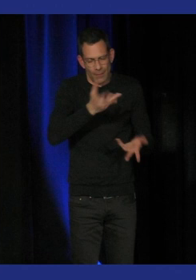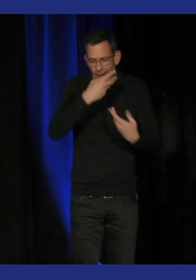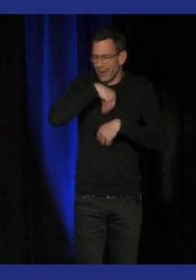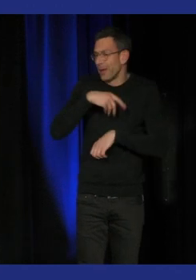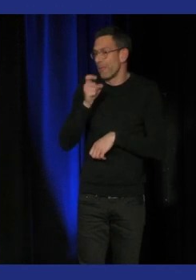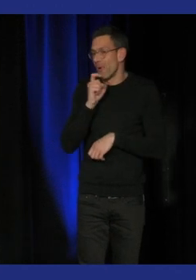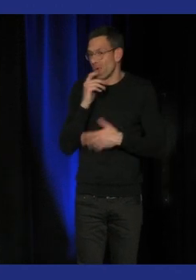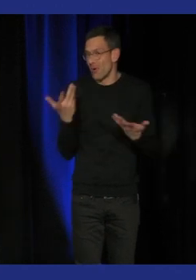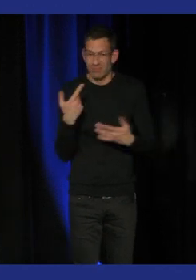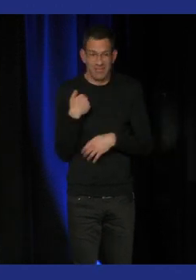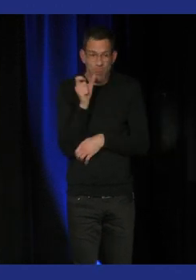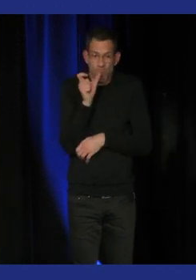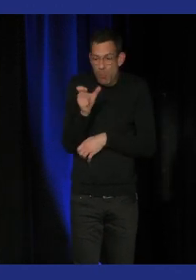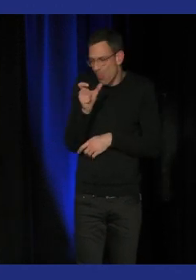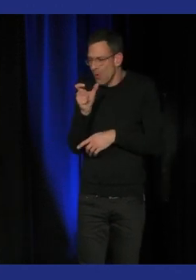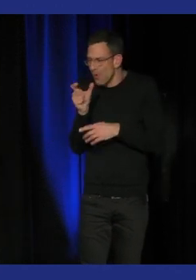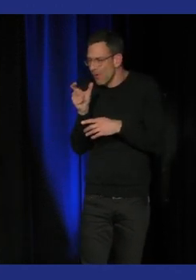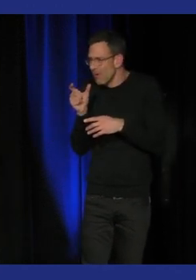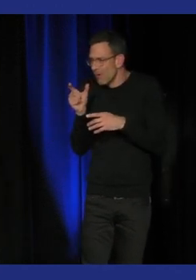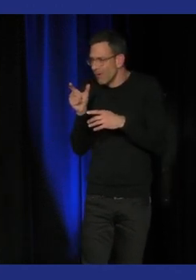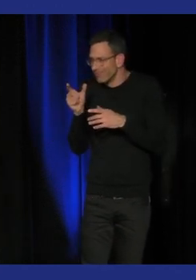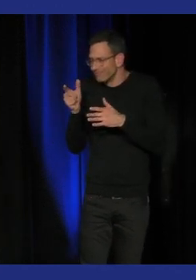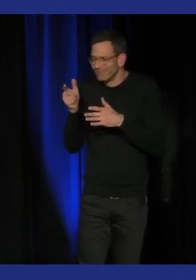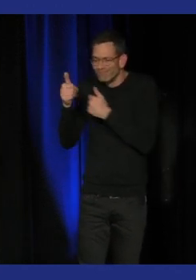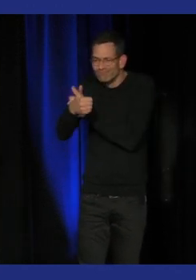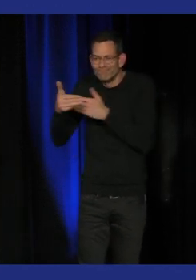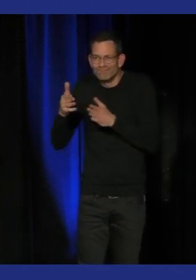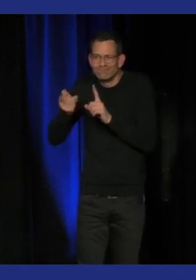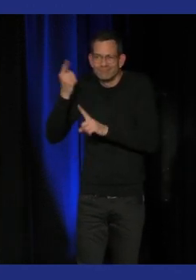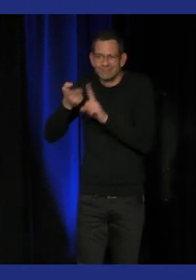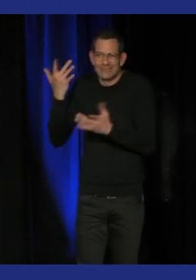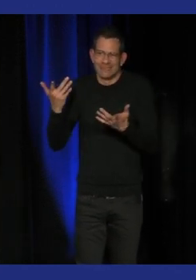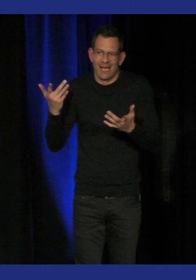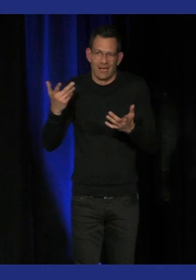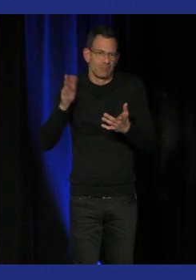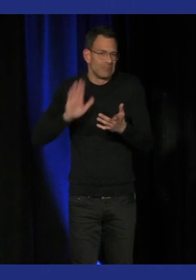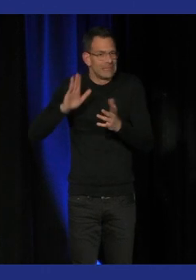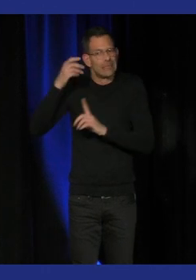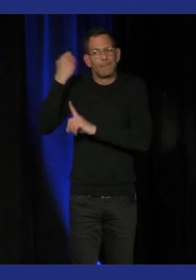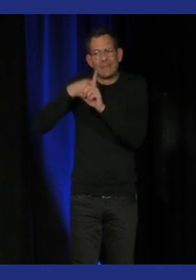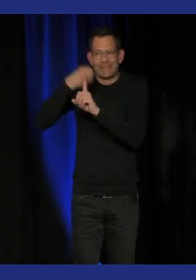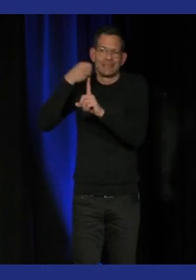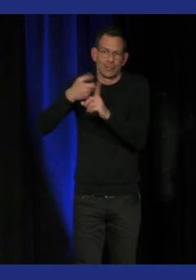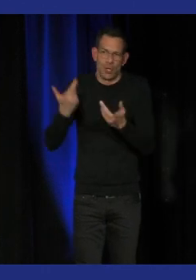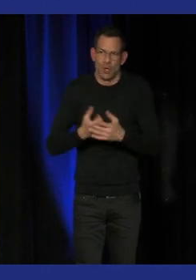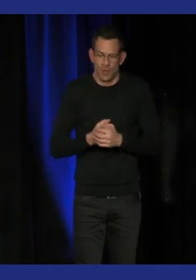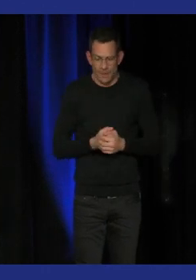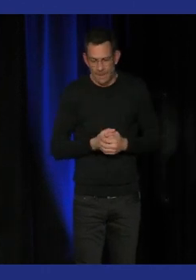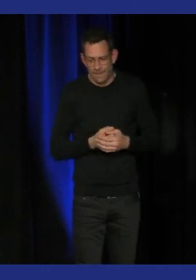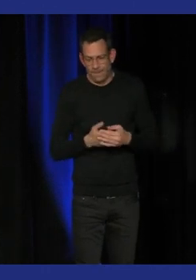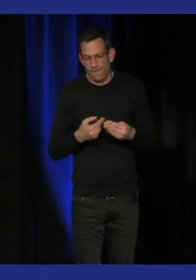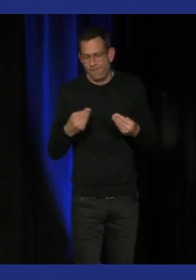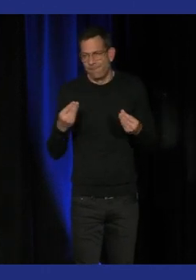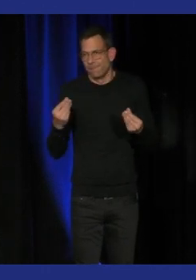mot qui reste encore assez confidentiel, enfin voilà, surtout en dehors des milieux militants justement, donc par confort de